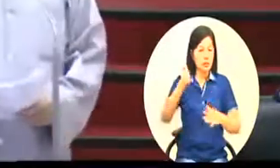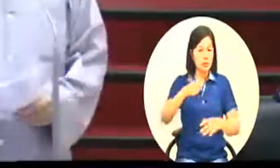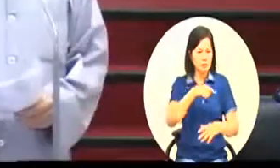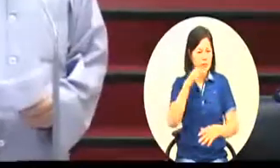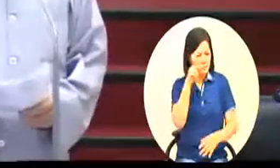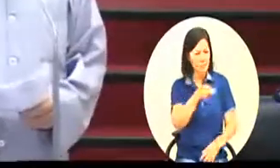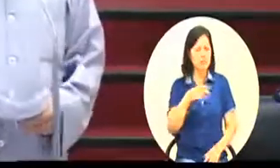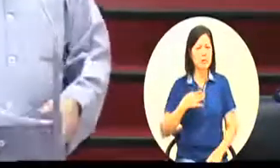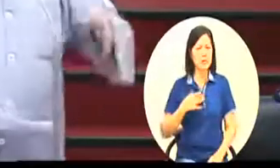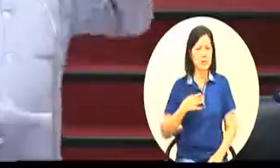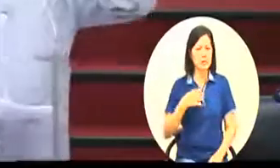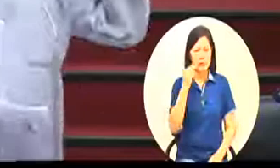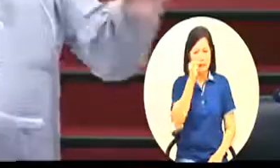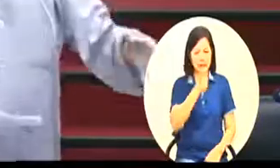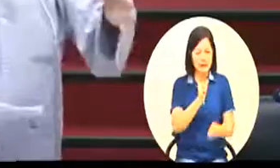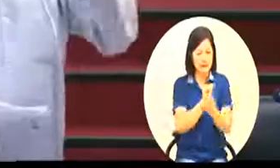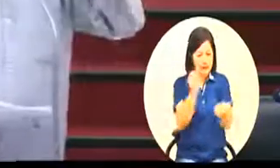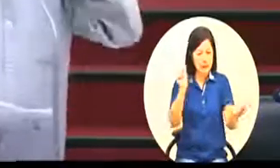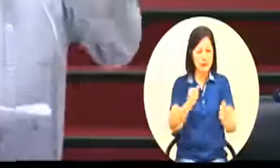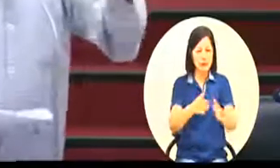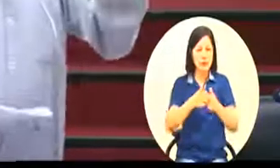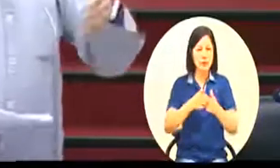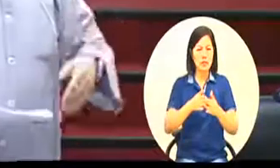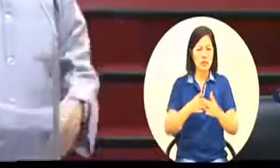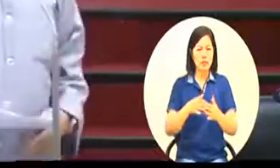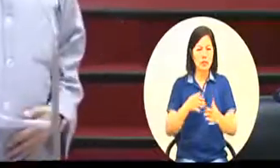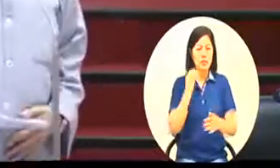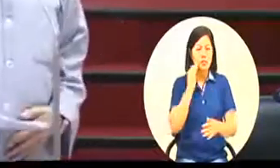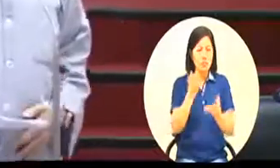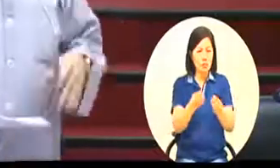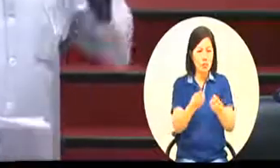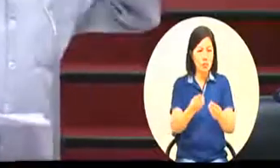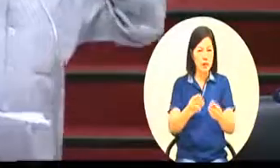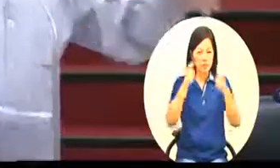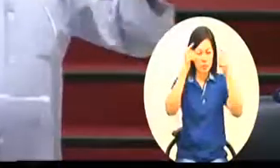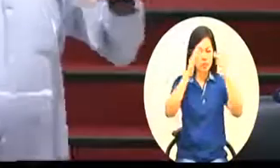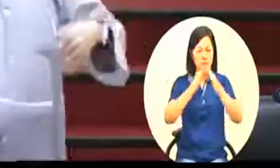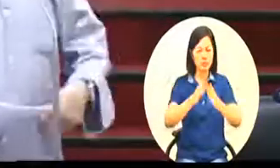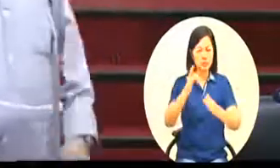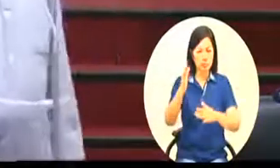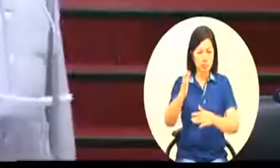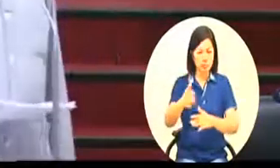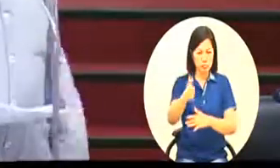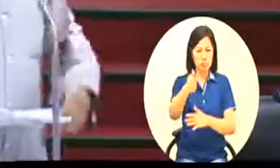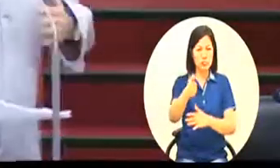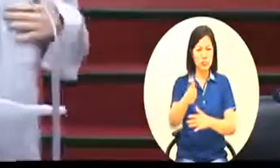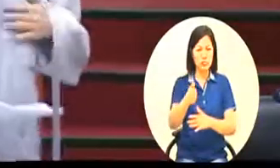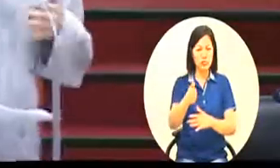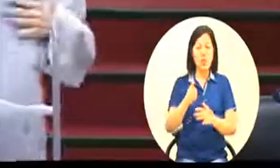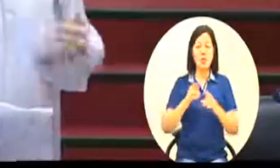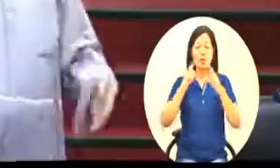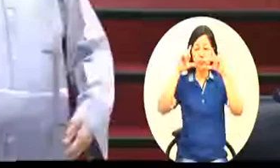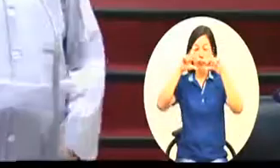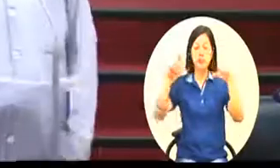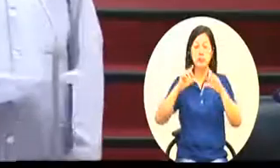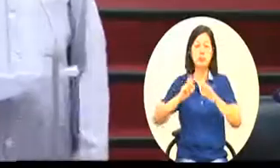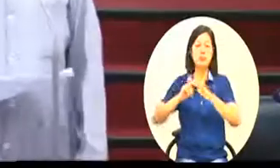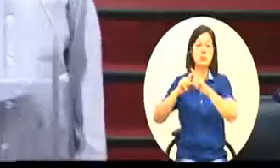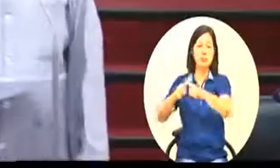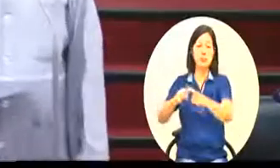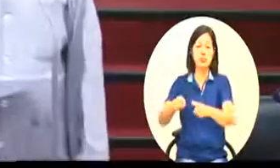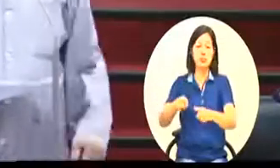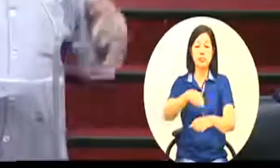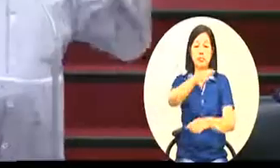赦。假使讲无特赦，你身为高雄市的市长，处理人请你甲你问啦，毋是干那咧问我尔